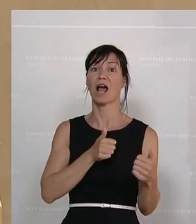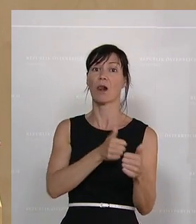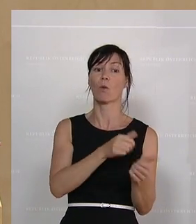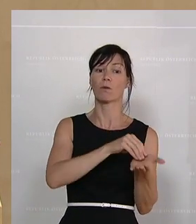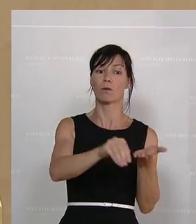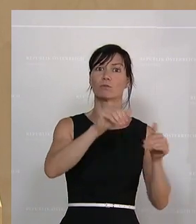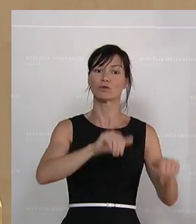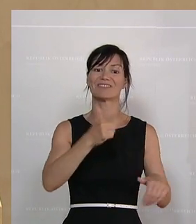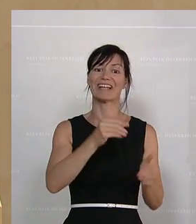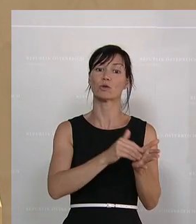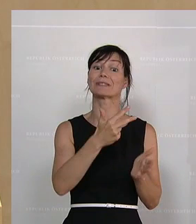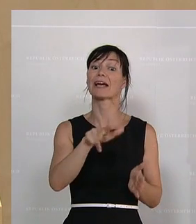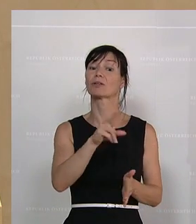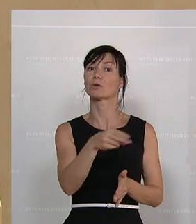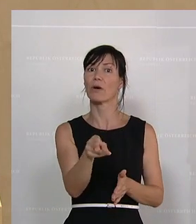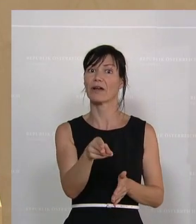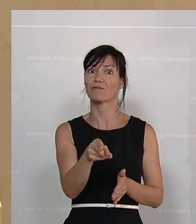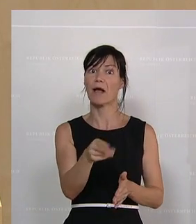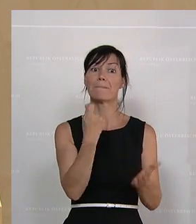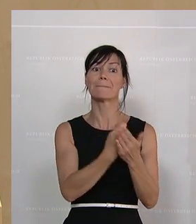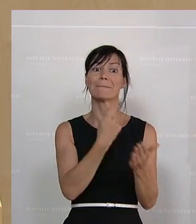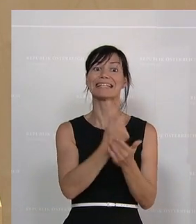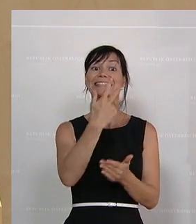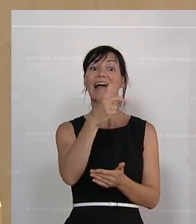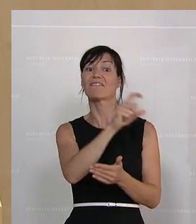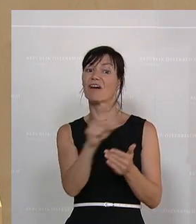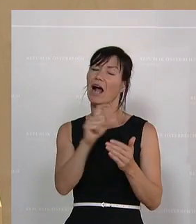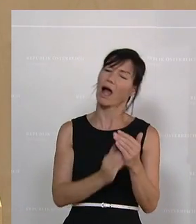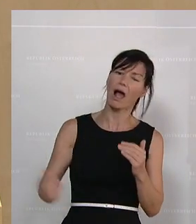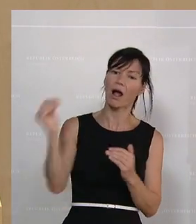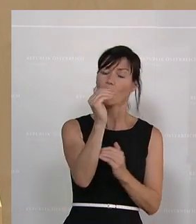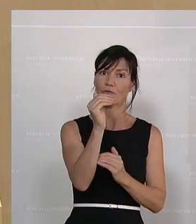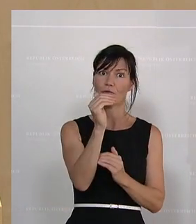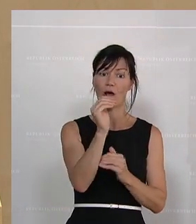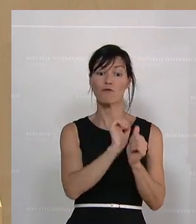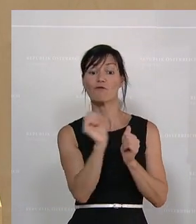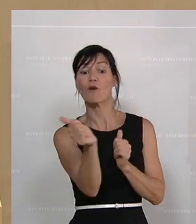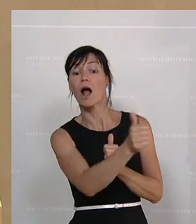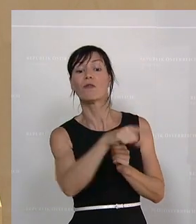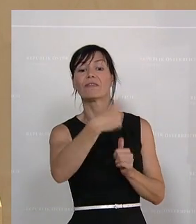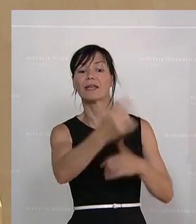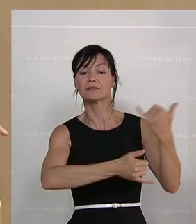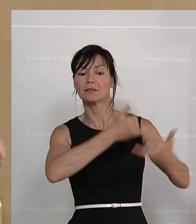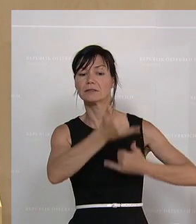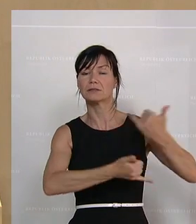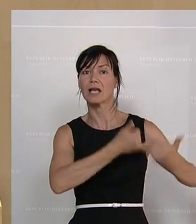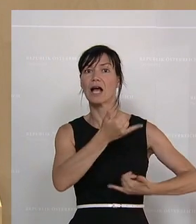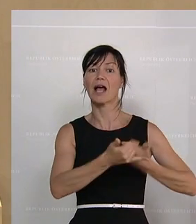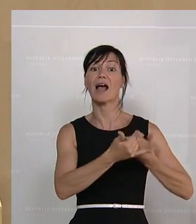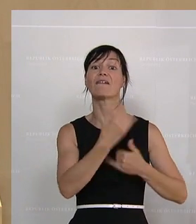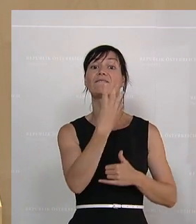der preis hat sich verdreifacht sie hat eine vorschreibung demnach fürs nächste jahr die um